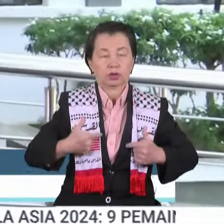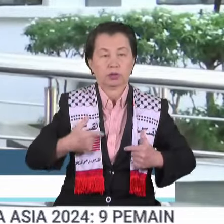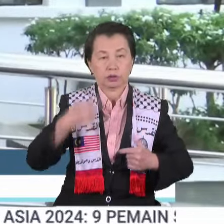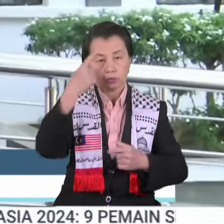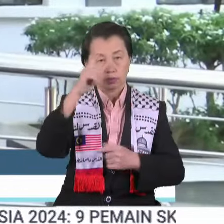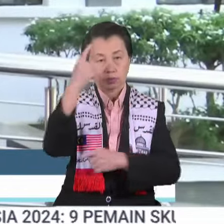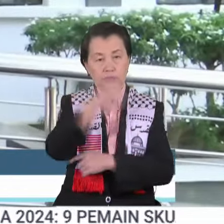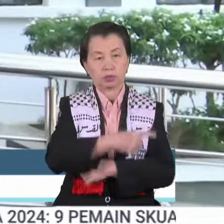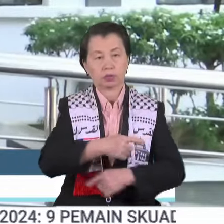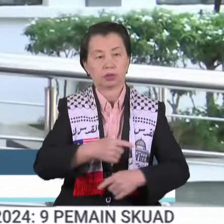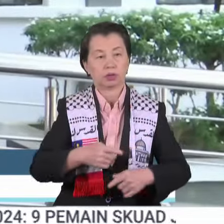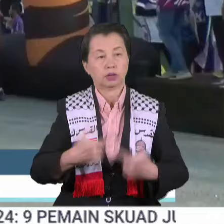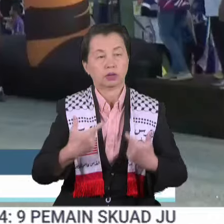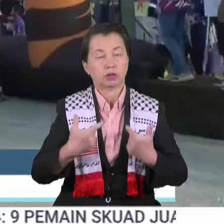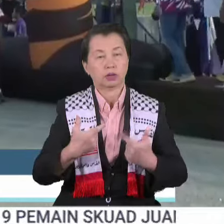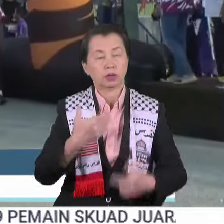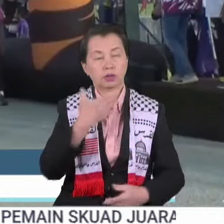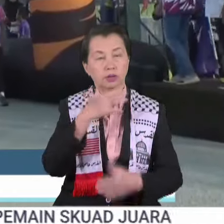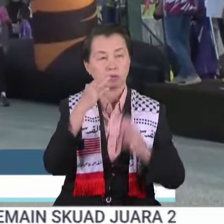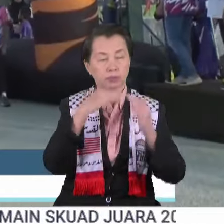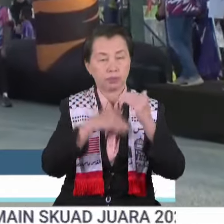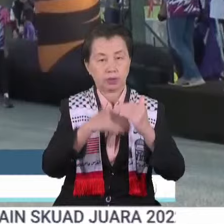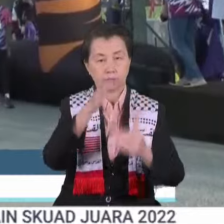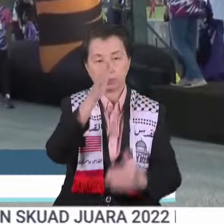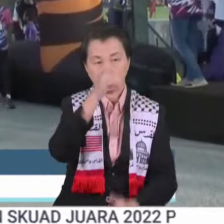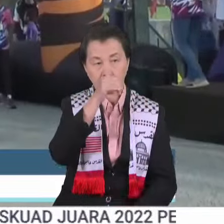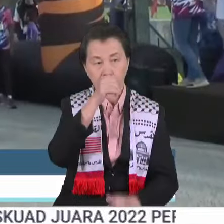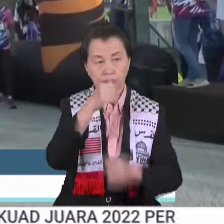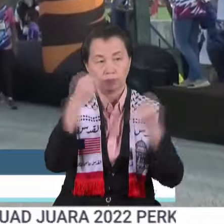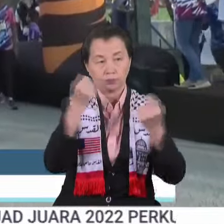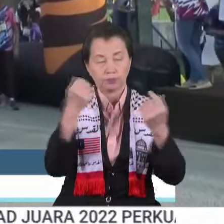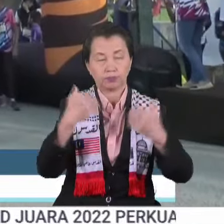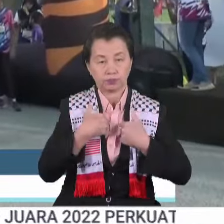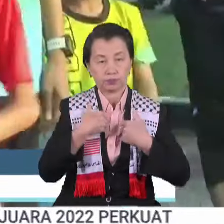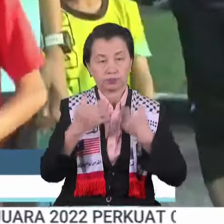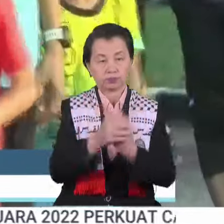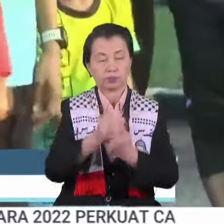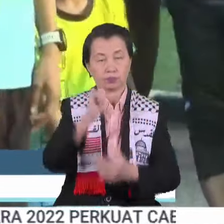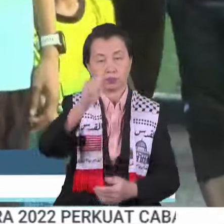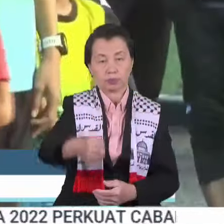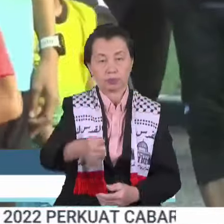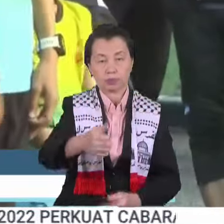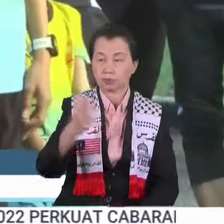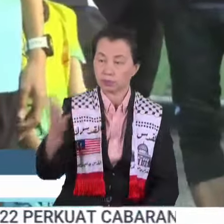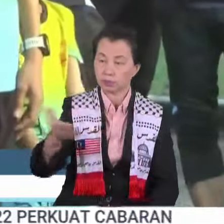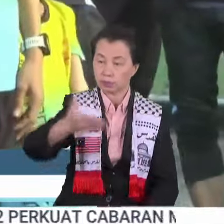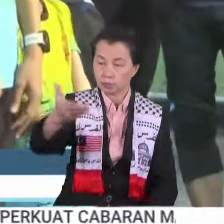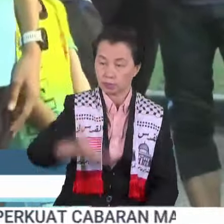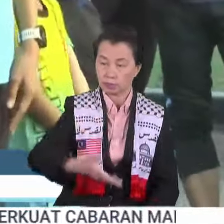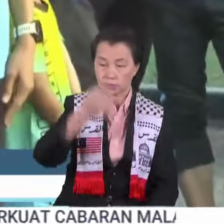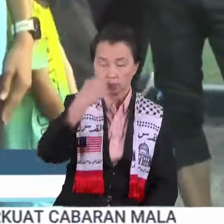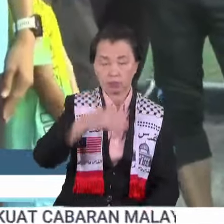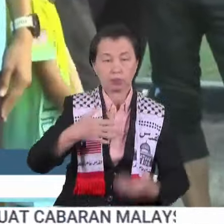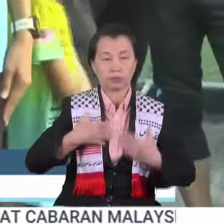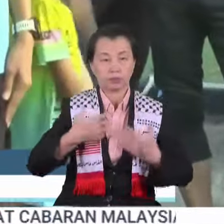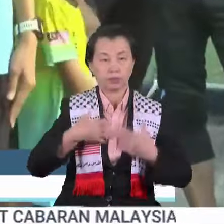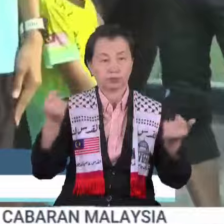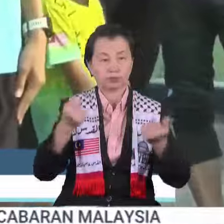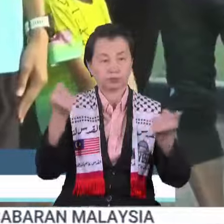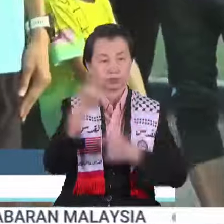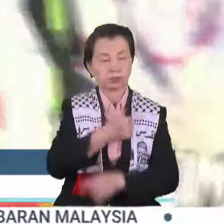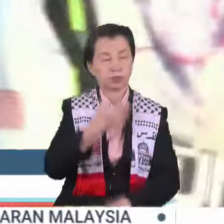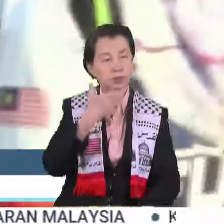Hari Belia Negara peringkat Negeri Melaka. Sambutan berlangsung sehingga esok. Beliau turut menjemput orang ramai memeriahkan sambutan